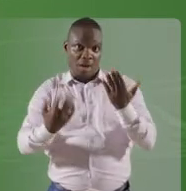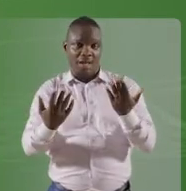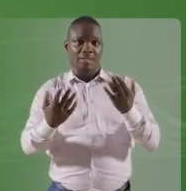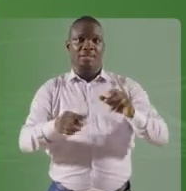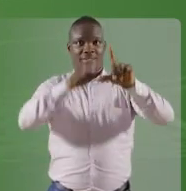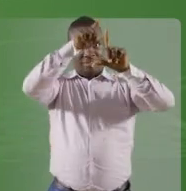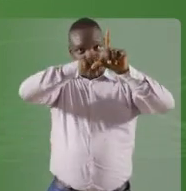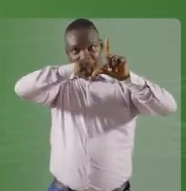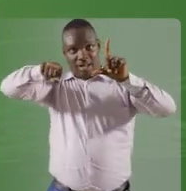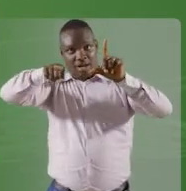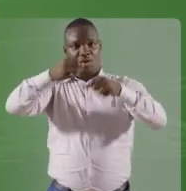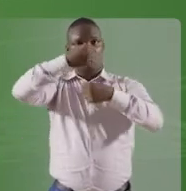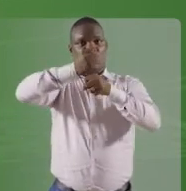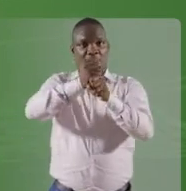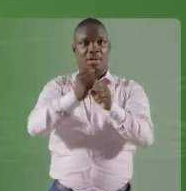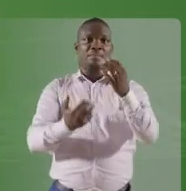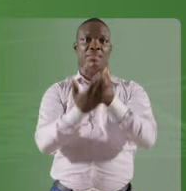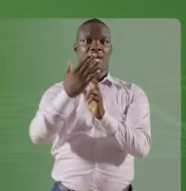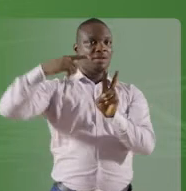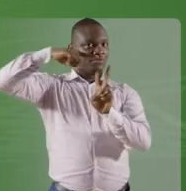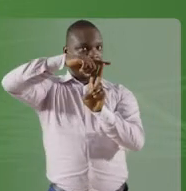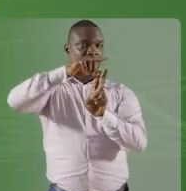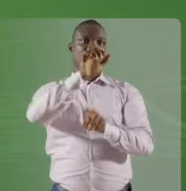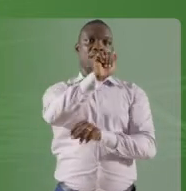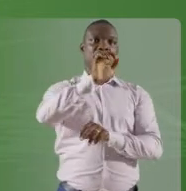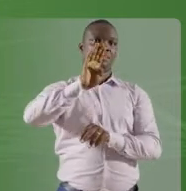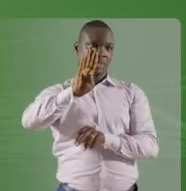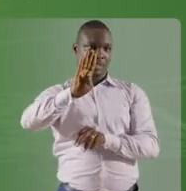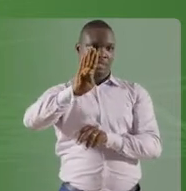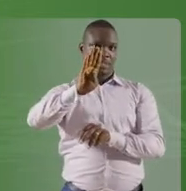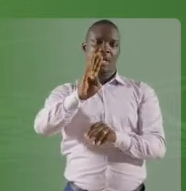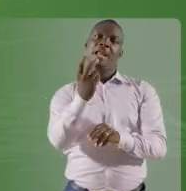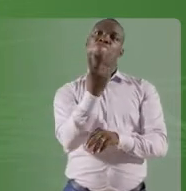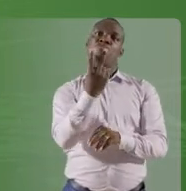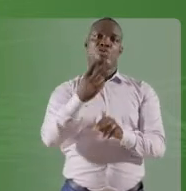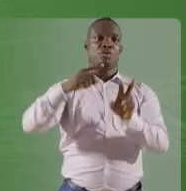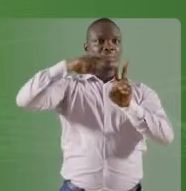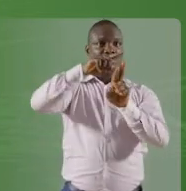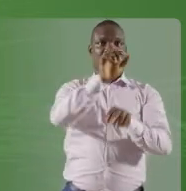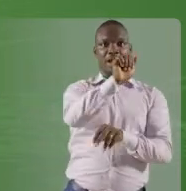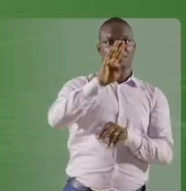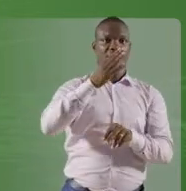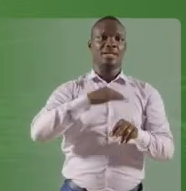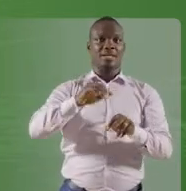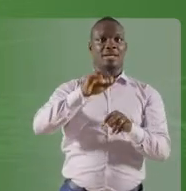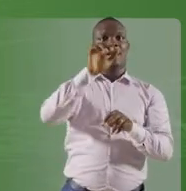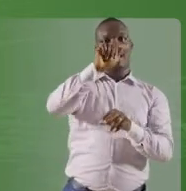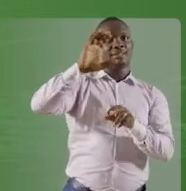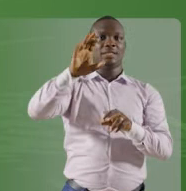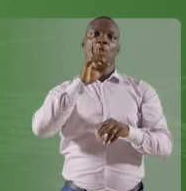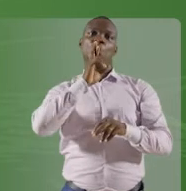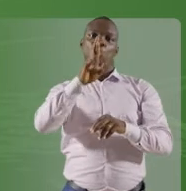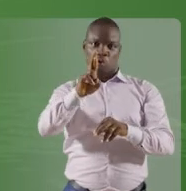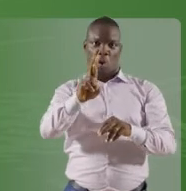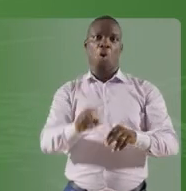l'angle formé par les vecteurs AB, on dira que les deux vecteurs AB et AC sont collinéaires. Donc,